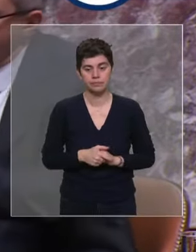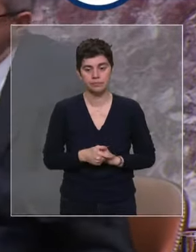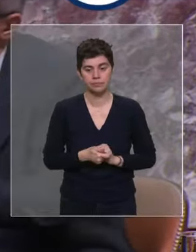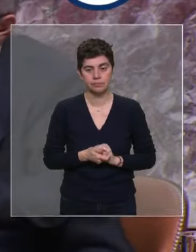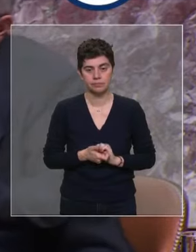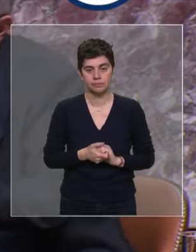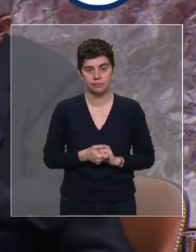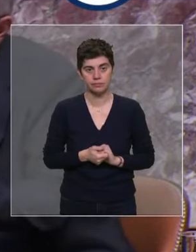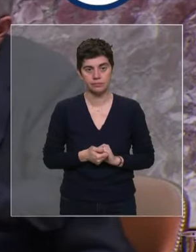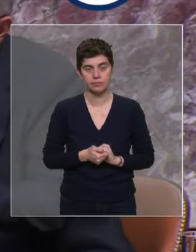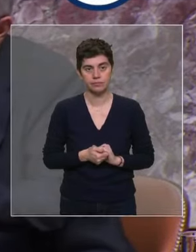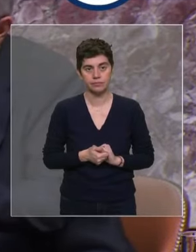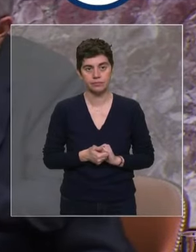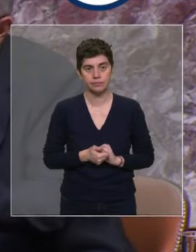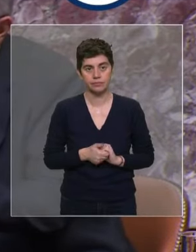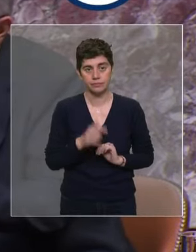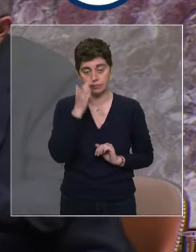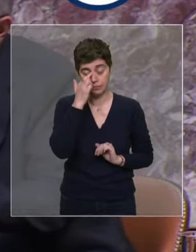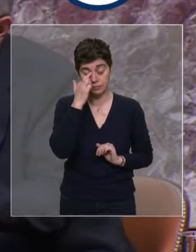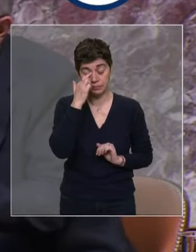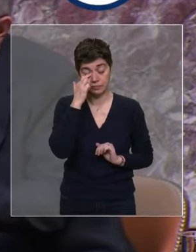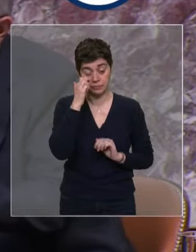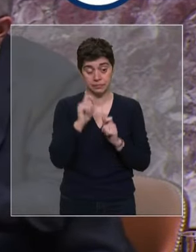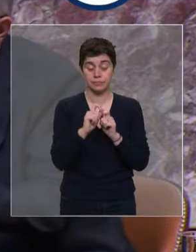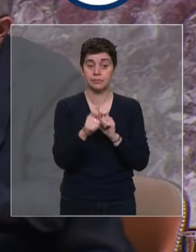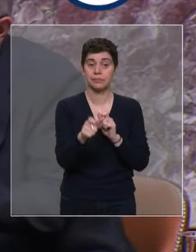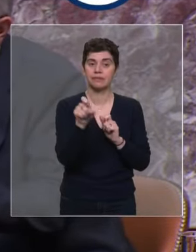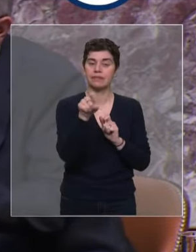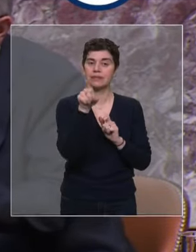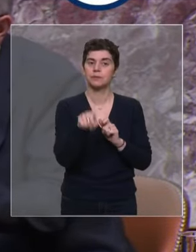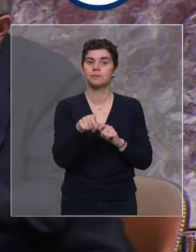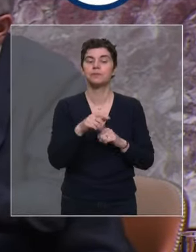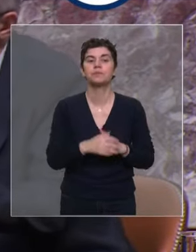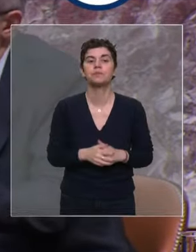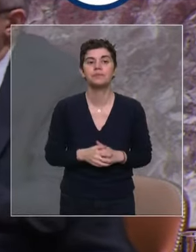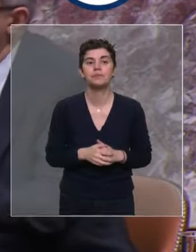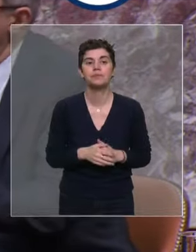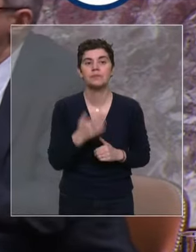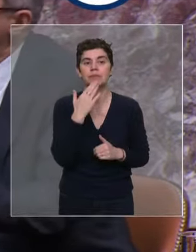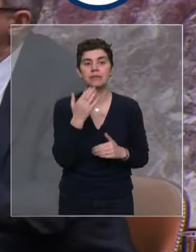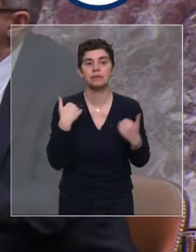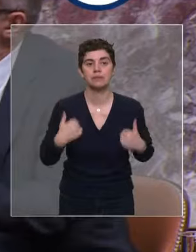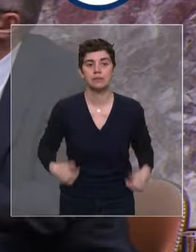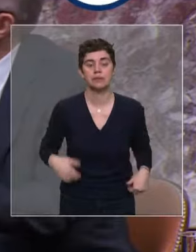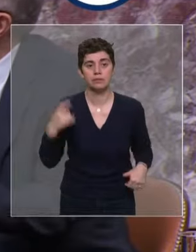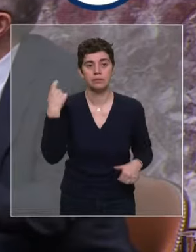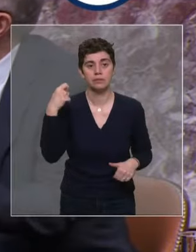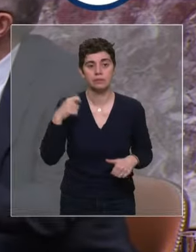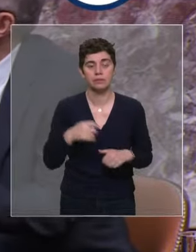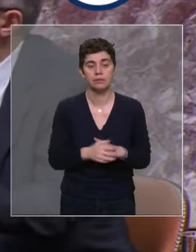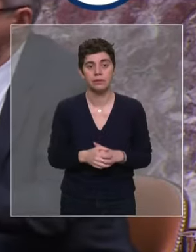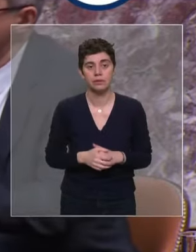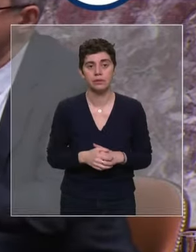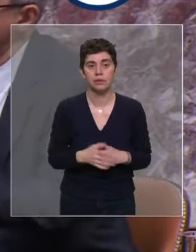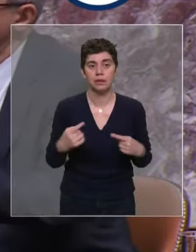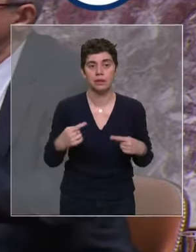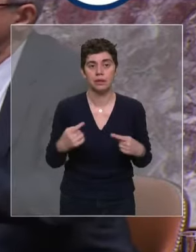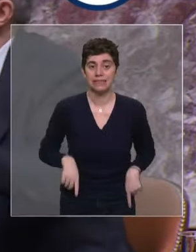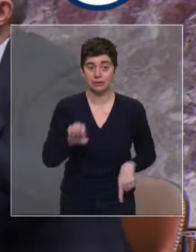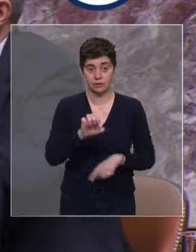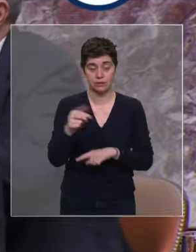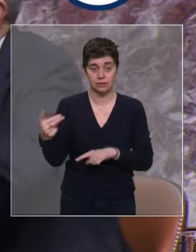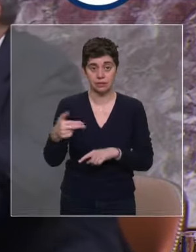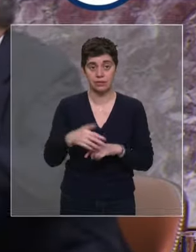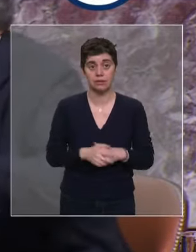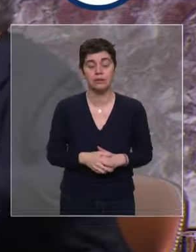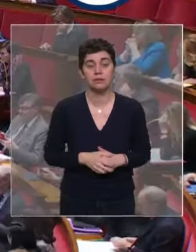La parole est à Monsieur Yannick Monet pour le groupe GDR. Merci Madame la Présidente. Ma question s'adresse à Madame la Ministre de l'Éducation nationale. Madame